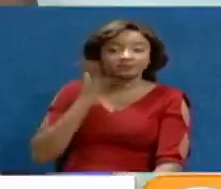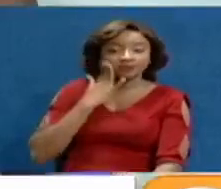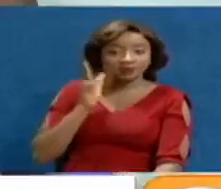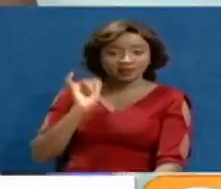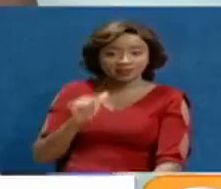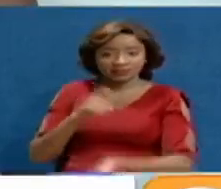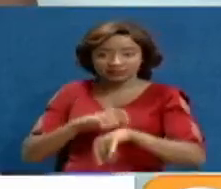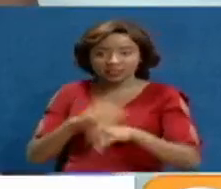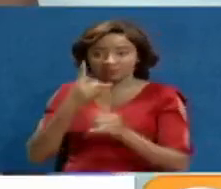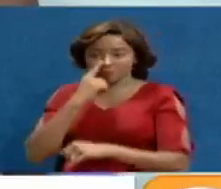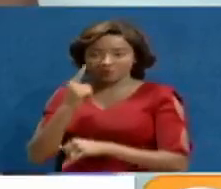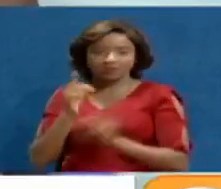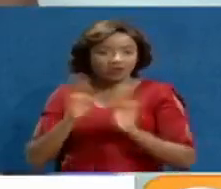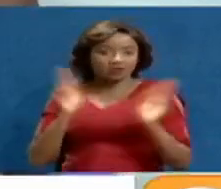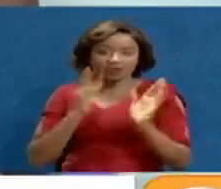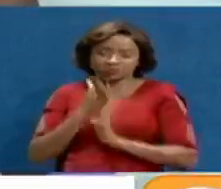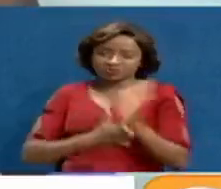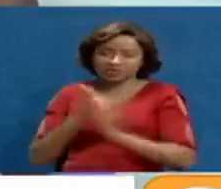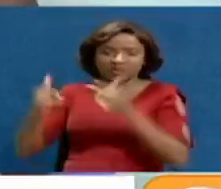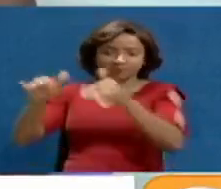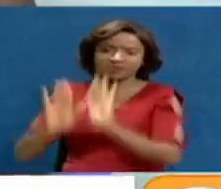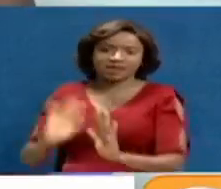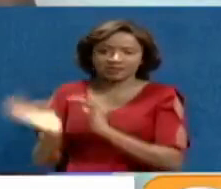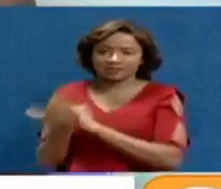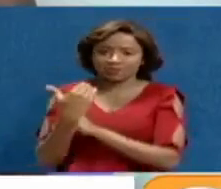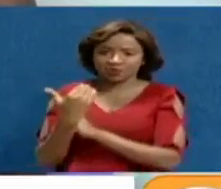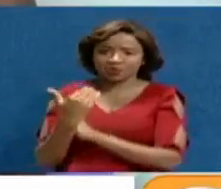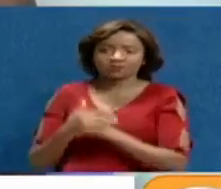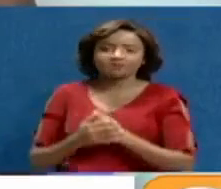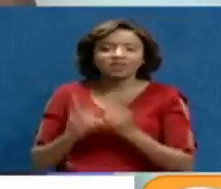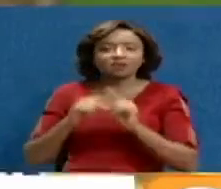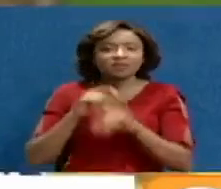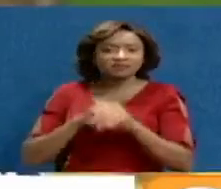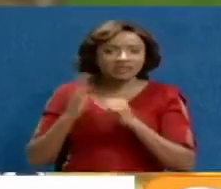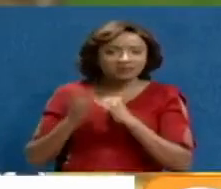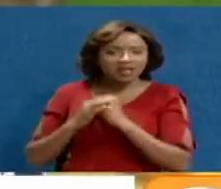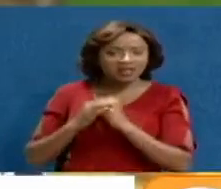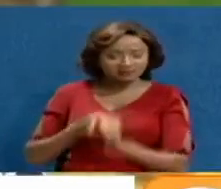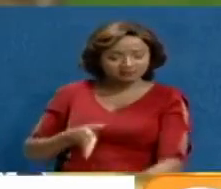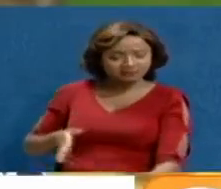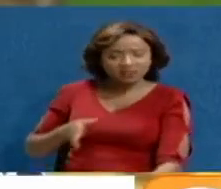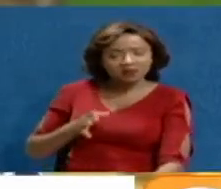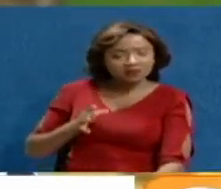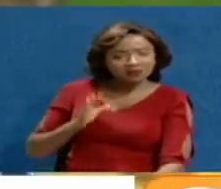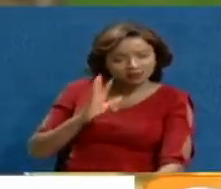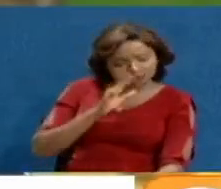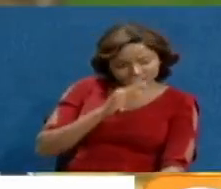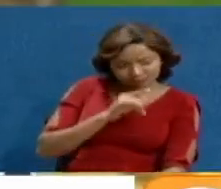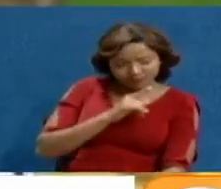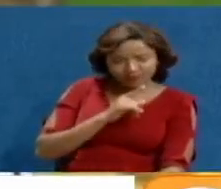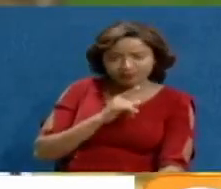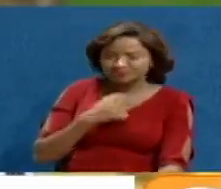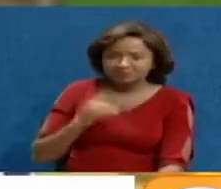home, ready to lay her husband to rest in the morning. Kama saa tatu, nikaambiwa unaitwa hapa nje.